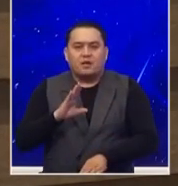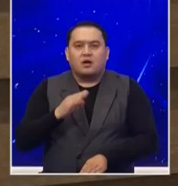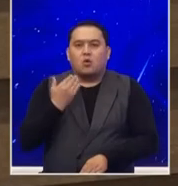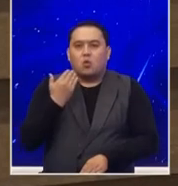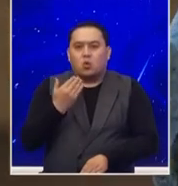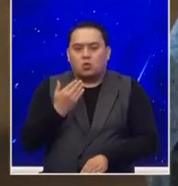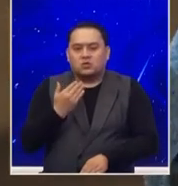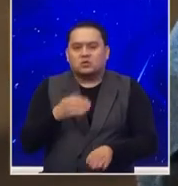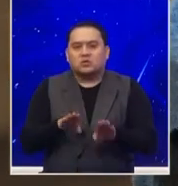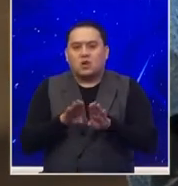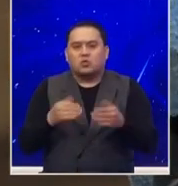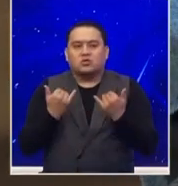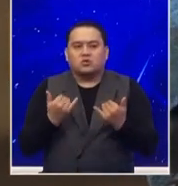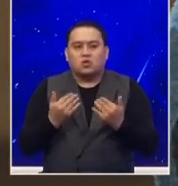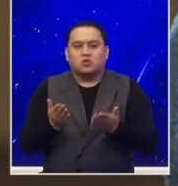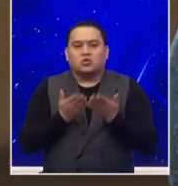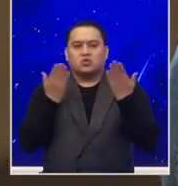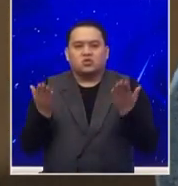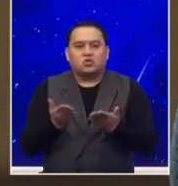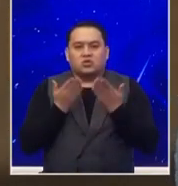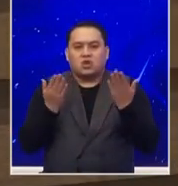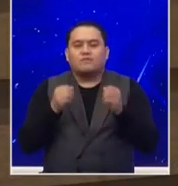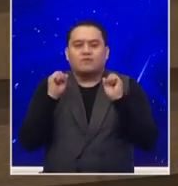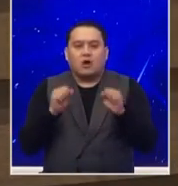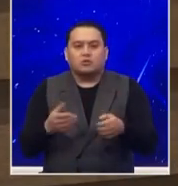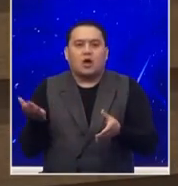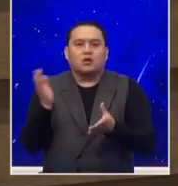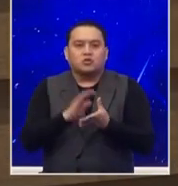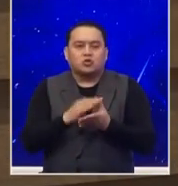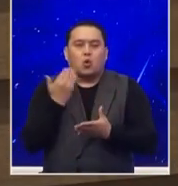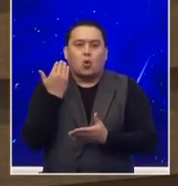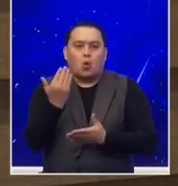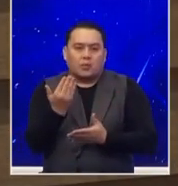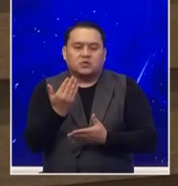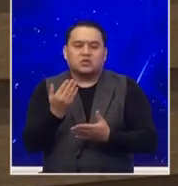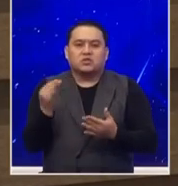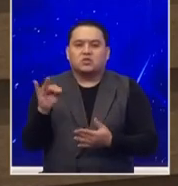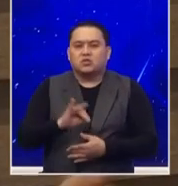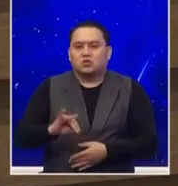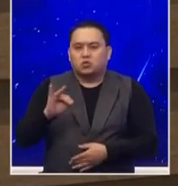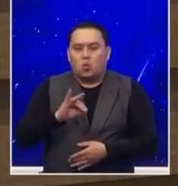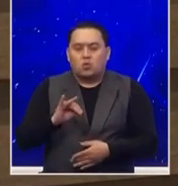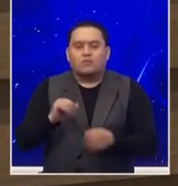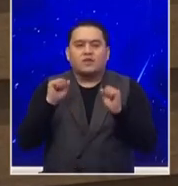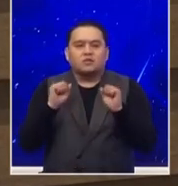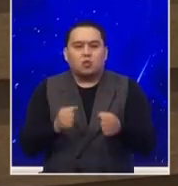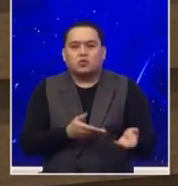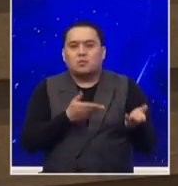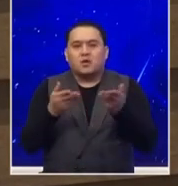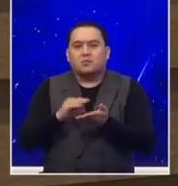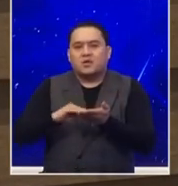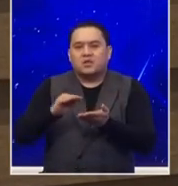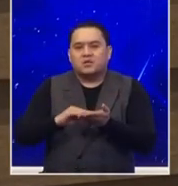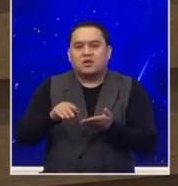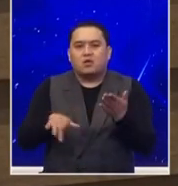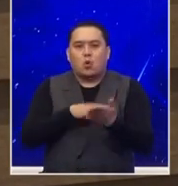Льва Толстого. Сейчас те, кто не читал эту повесть, имеют возможность ознакомиться с ней. Позже приступим к обсуждению. Возможно, пригласим и писателей